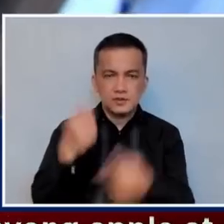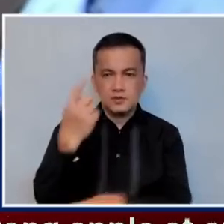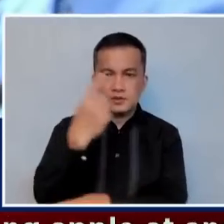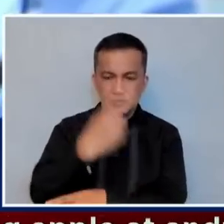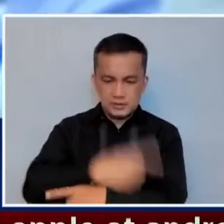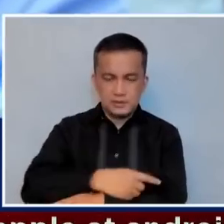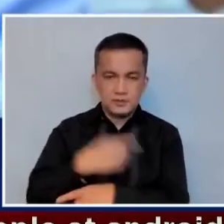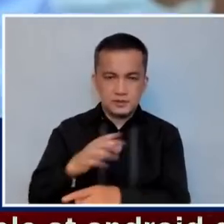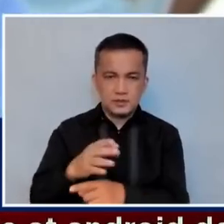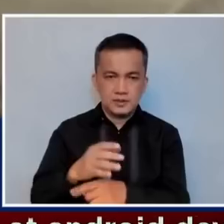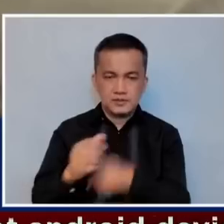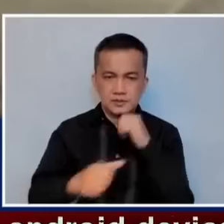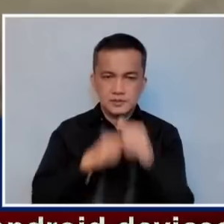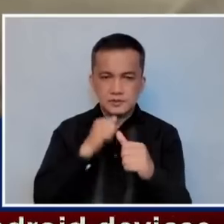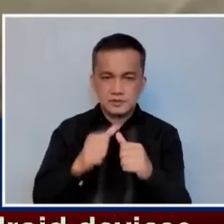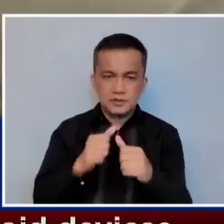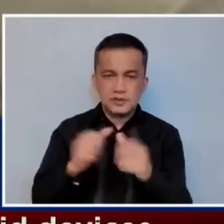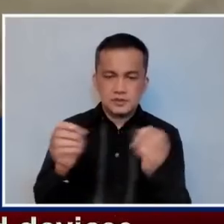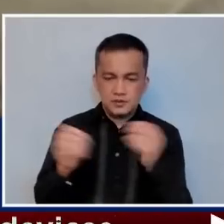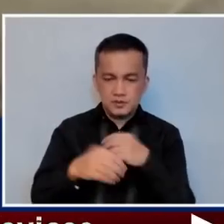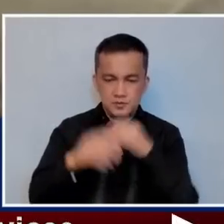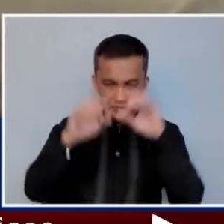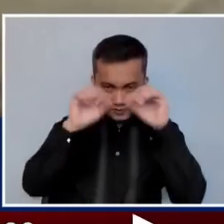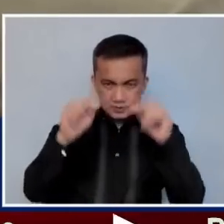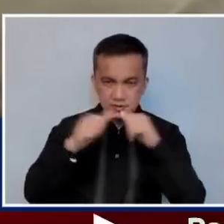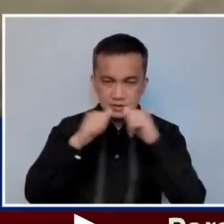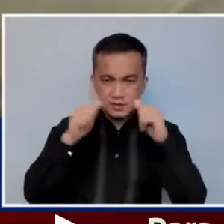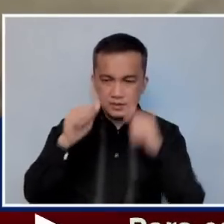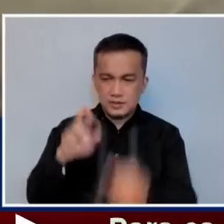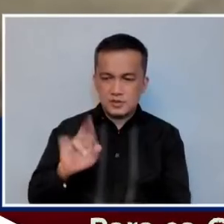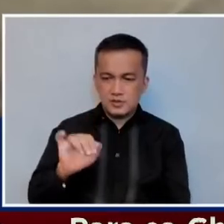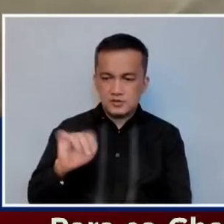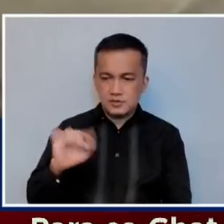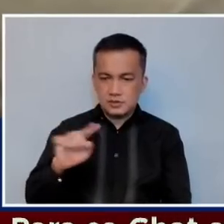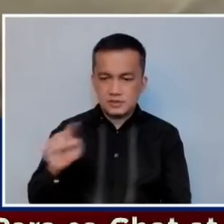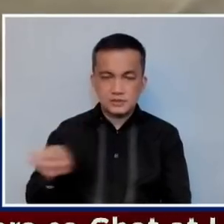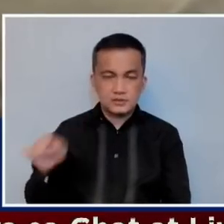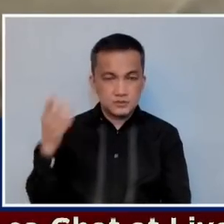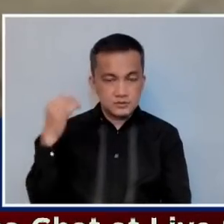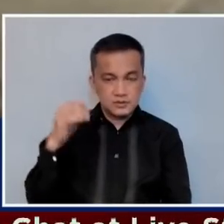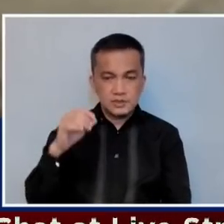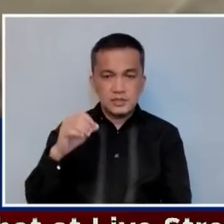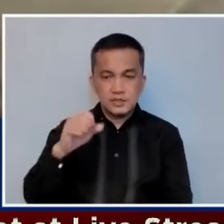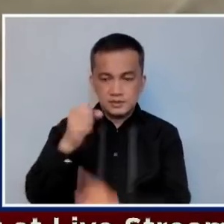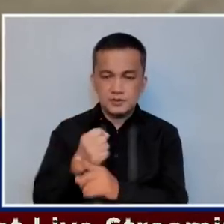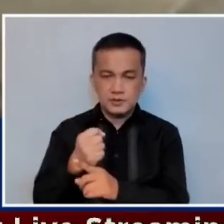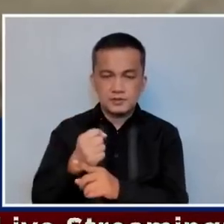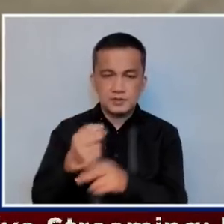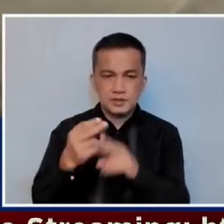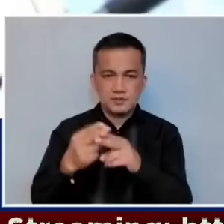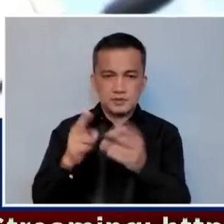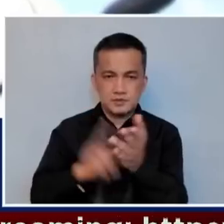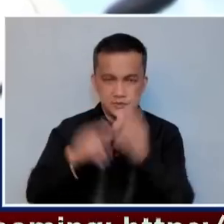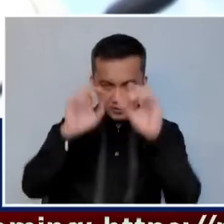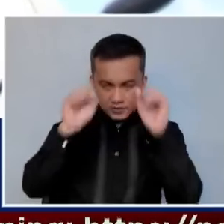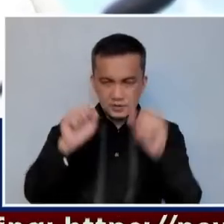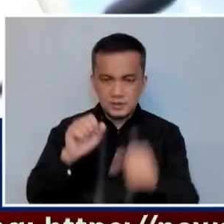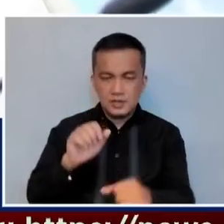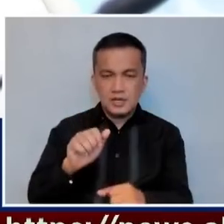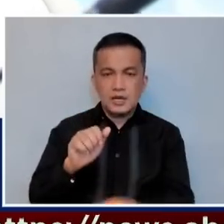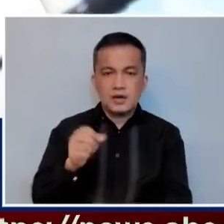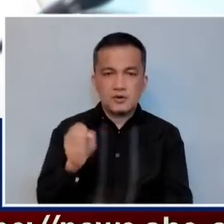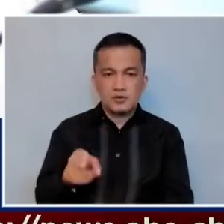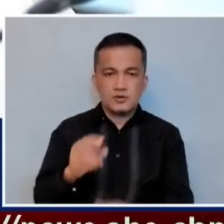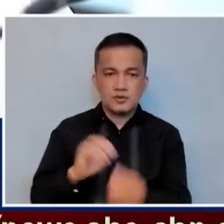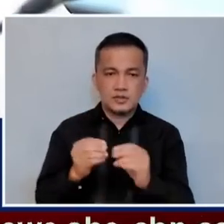matapos pabulaanan ng Malacanang ang anunsyo ni Rodriguez noong Setyembre na pinirmahan na ni Pangulong Marcos ang Administrative Order No.